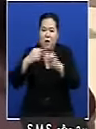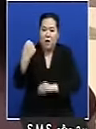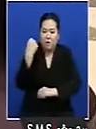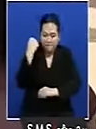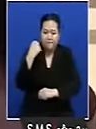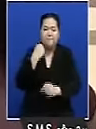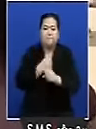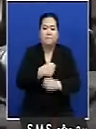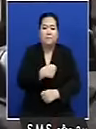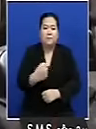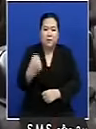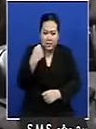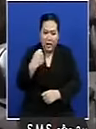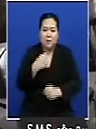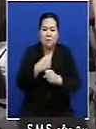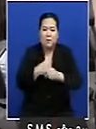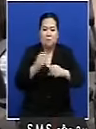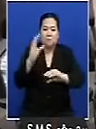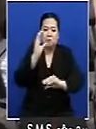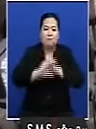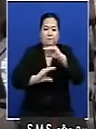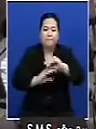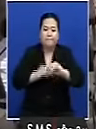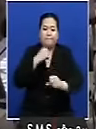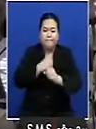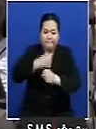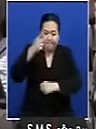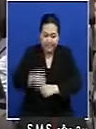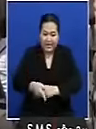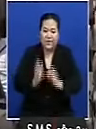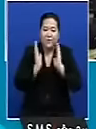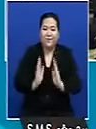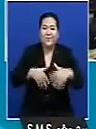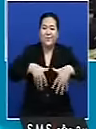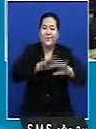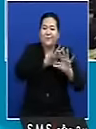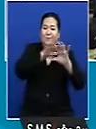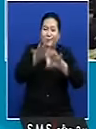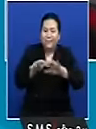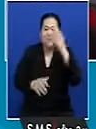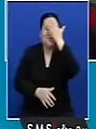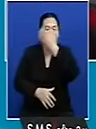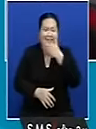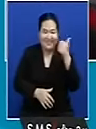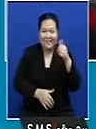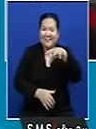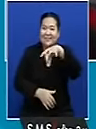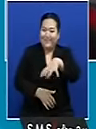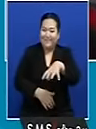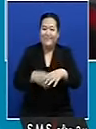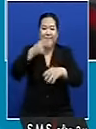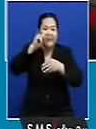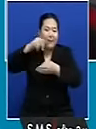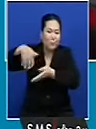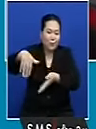จถึงความแข็งแรงก่อนที่จะก่อสร้างนี่แหละค่ะประชาชนก็แห่แหนกันไปชื่นชมความงามเป็นอีกหนึ่งจุดชมวิวแม่น้ำโขง